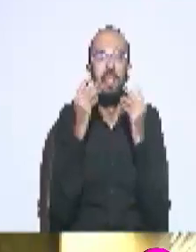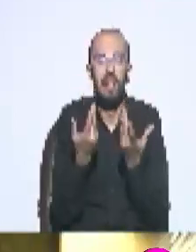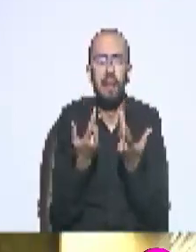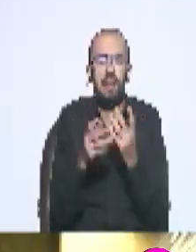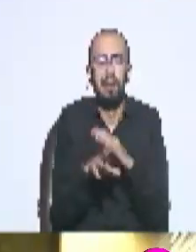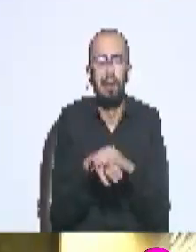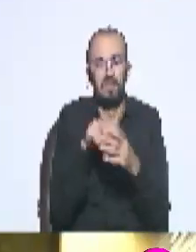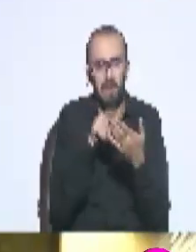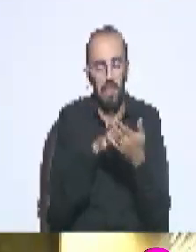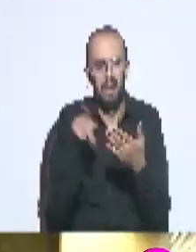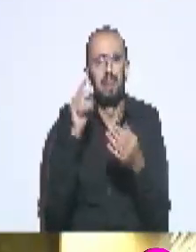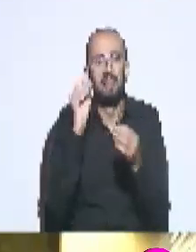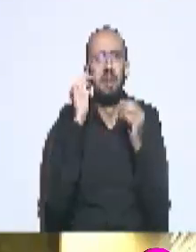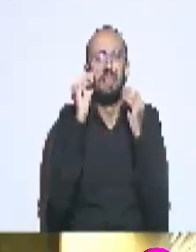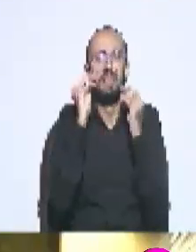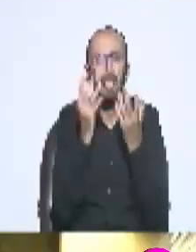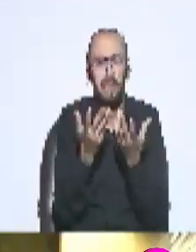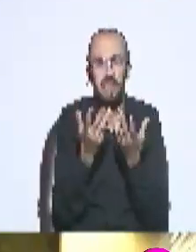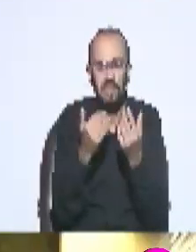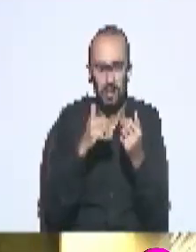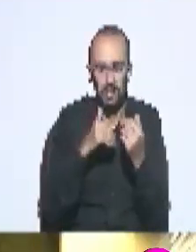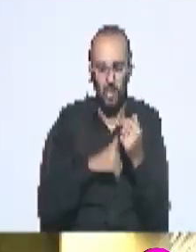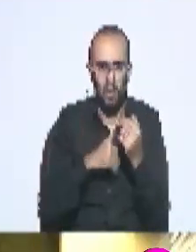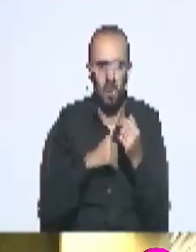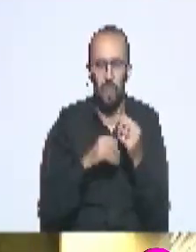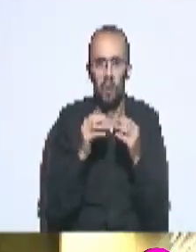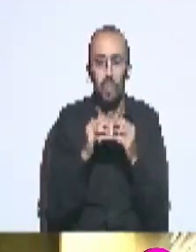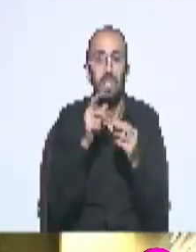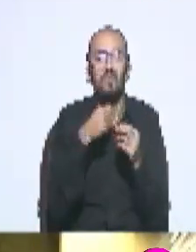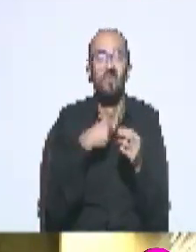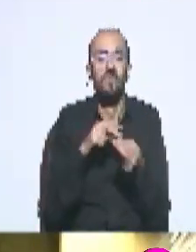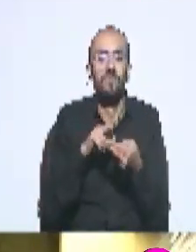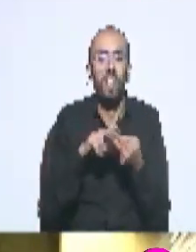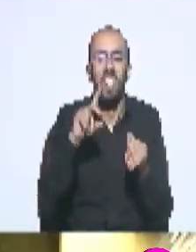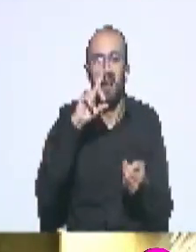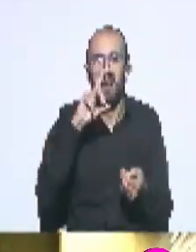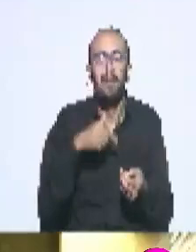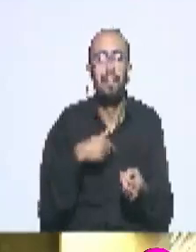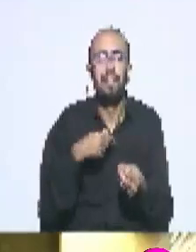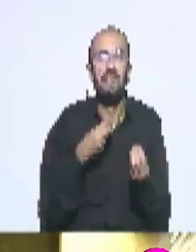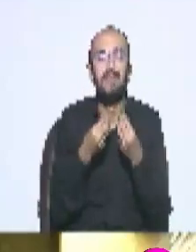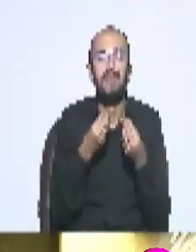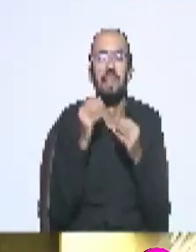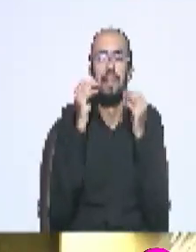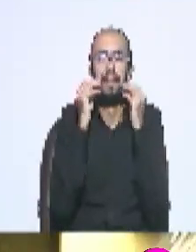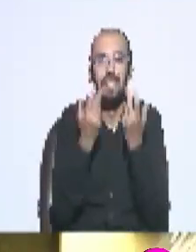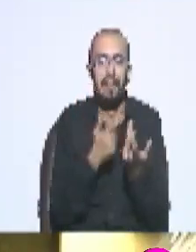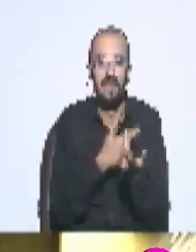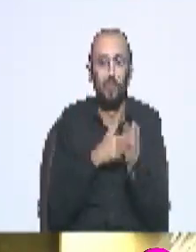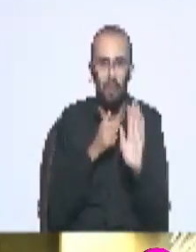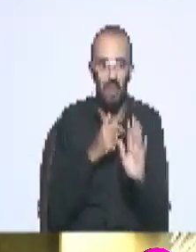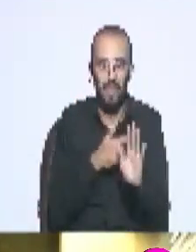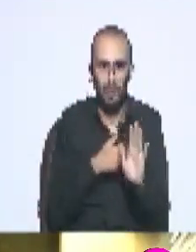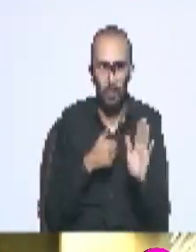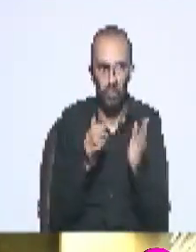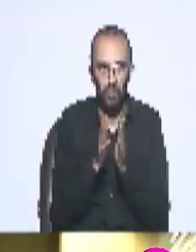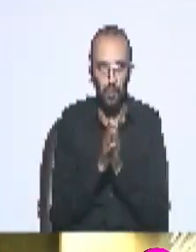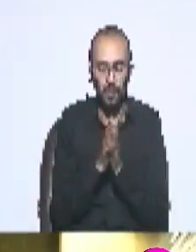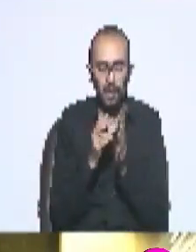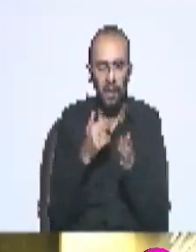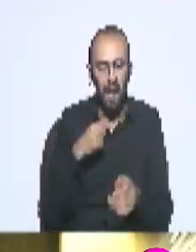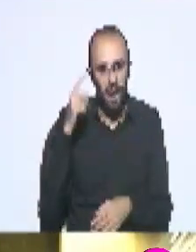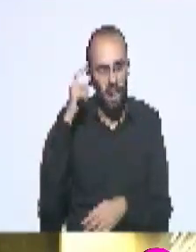نحقق المعادله دي مع نفسنا الاول ده بيتسمى التصالح ازاي اكون انا متصالح مع نفسي ازاي اكون متصالح مع